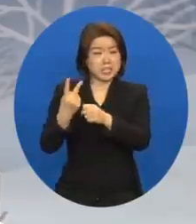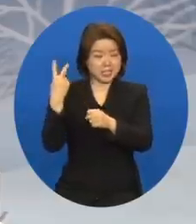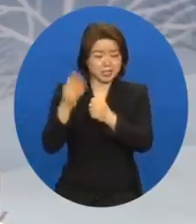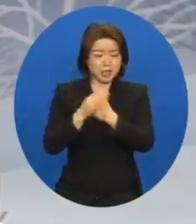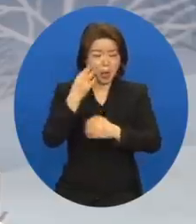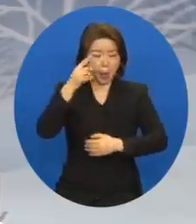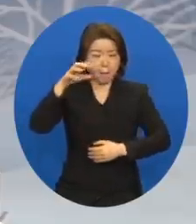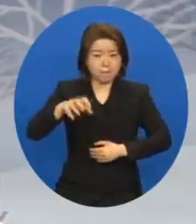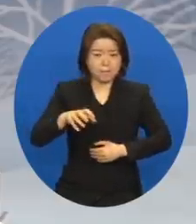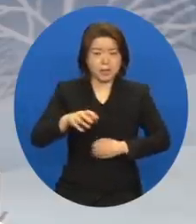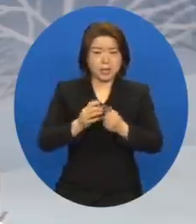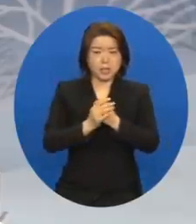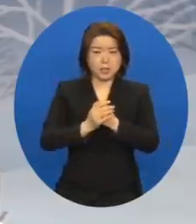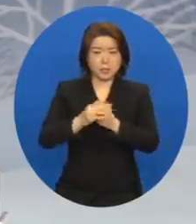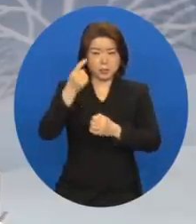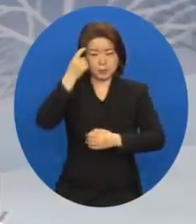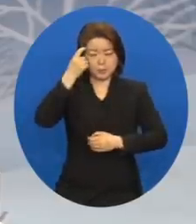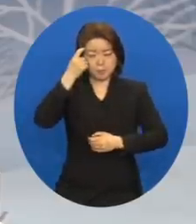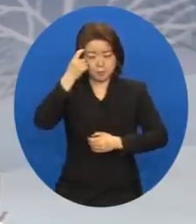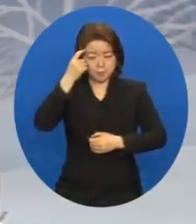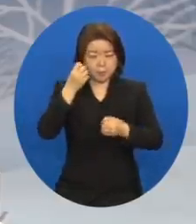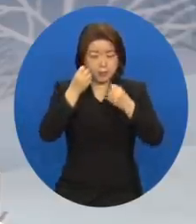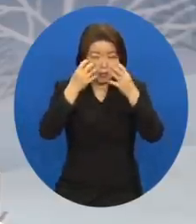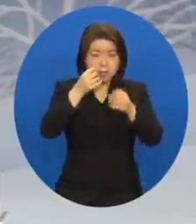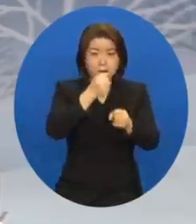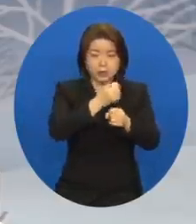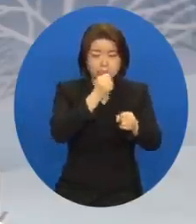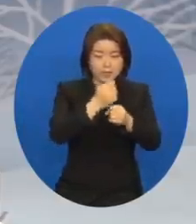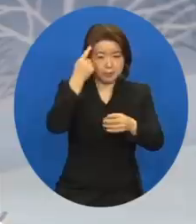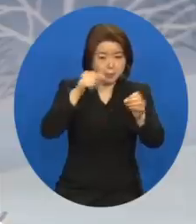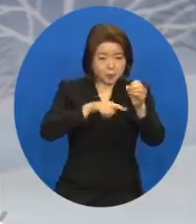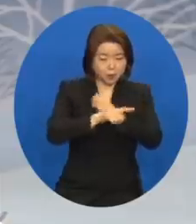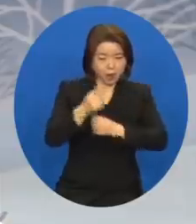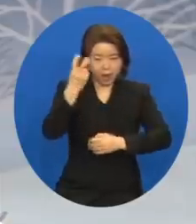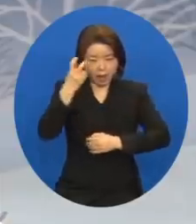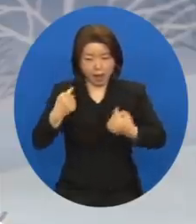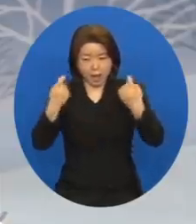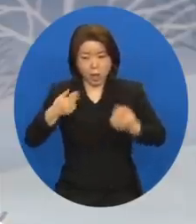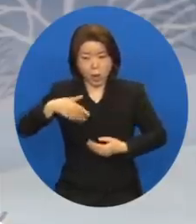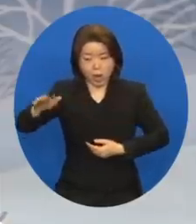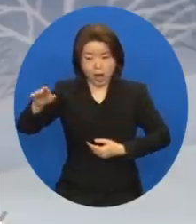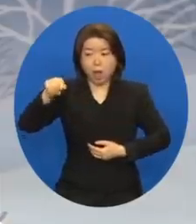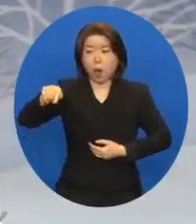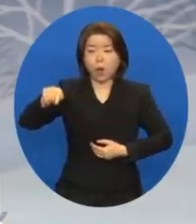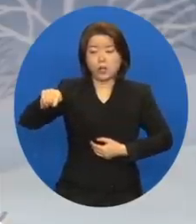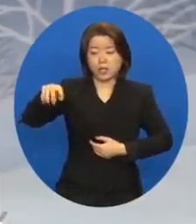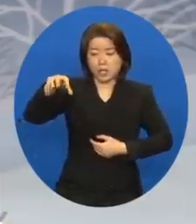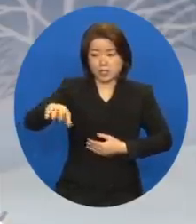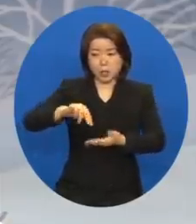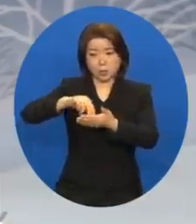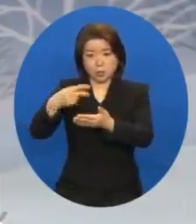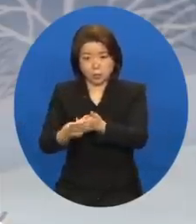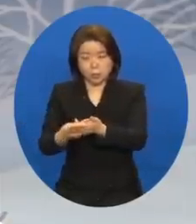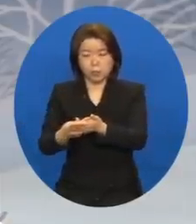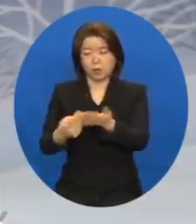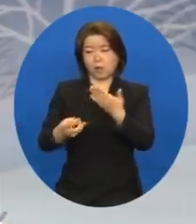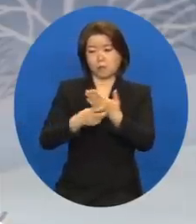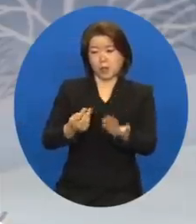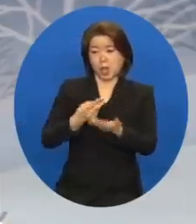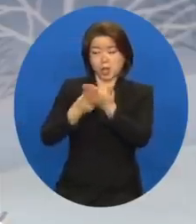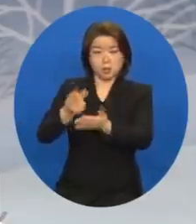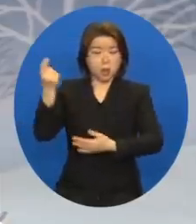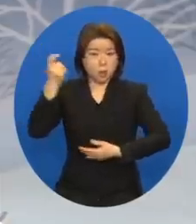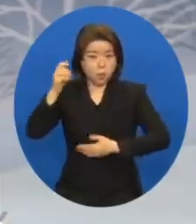미국 창조과학 탐사 여행을 가서 거기서 갑자기 쓰러져서 병원에 입원했다는 소식을 들었을